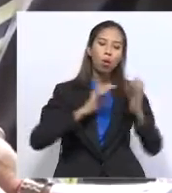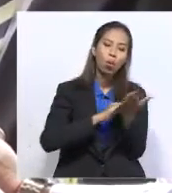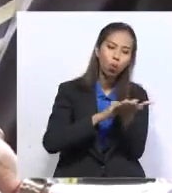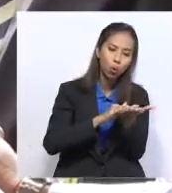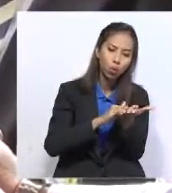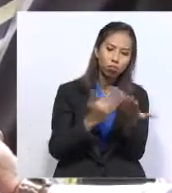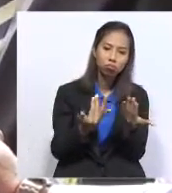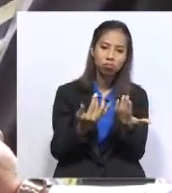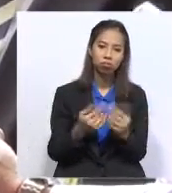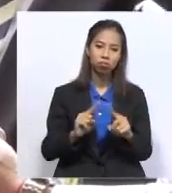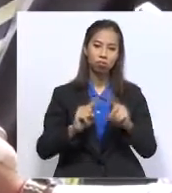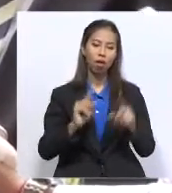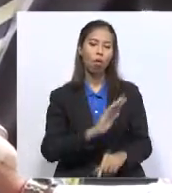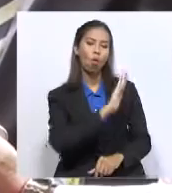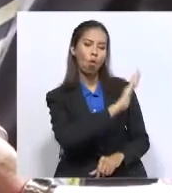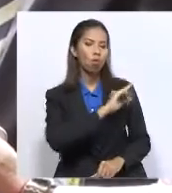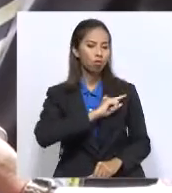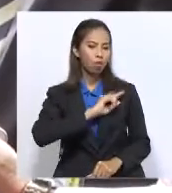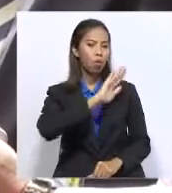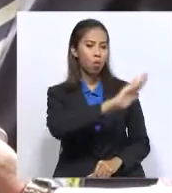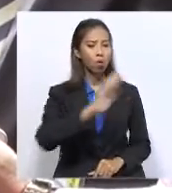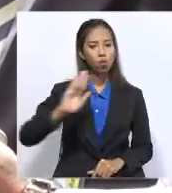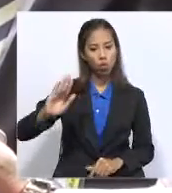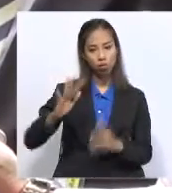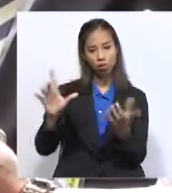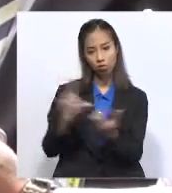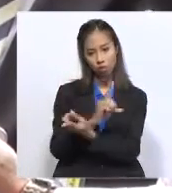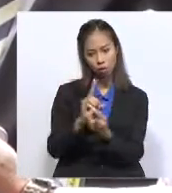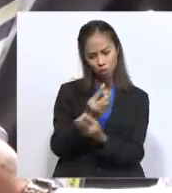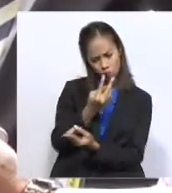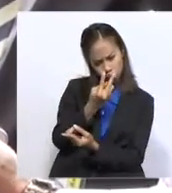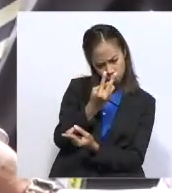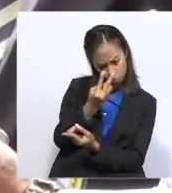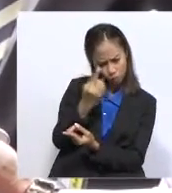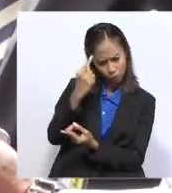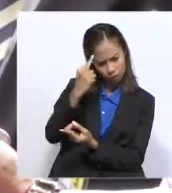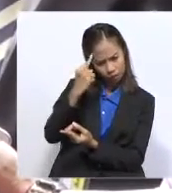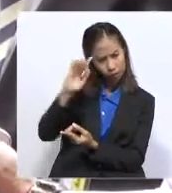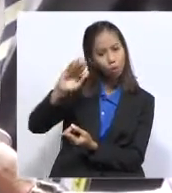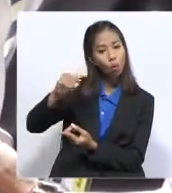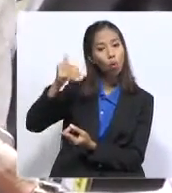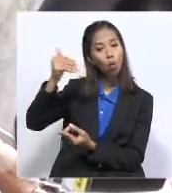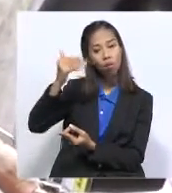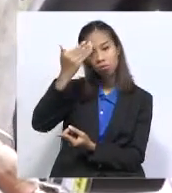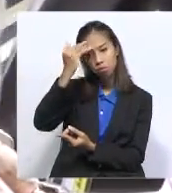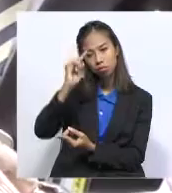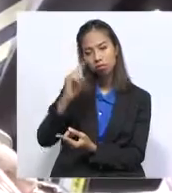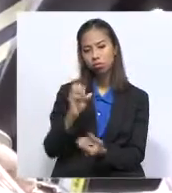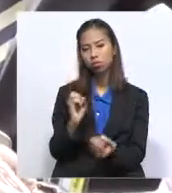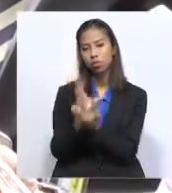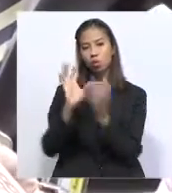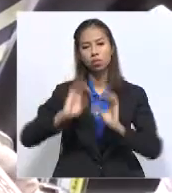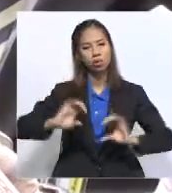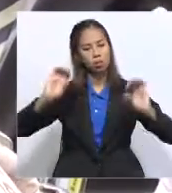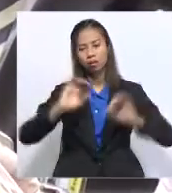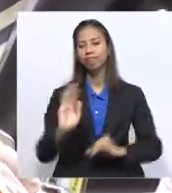นะครับอันนี้ก็เป็นเรื่องของการทำหน้าที่ก็ขอให้สังคมใช้สติในการไต่ตรองก็เชื่อว่าจะไม่ทำให้รัฐบาล